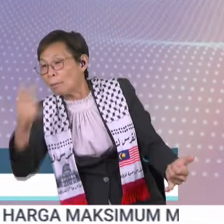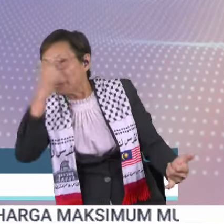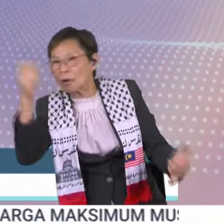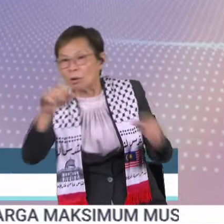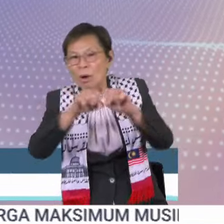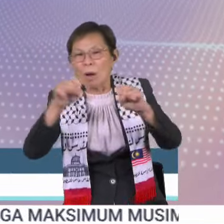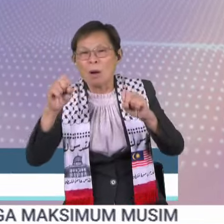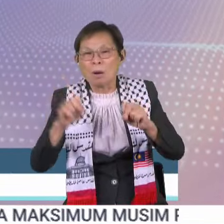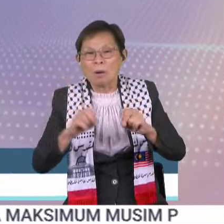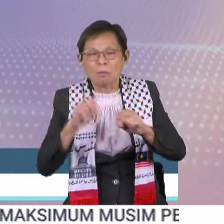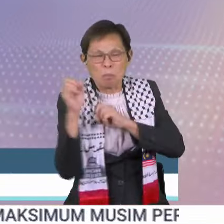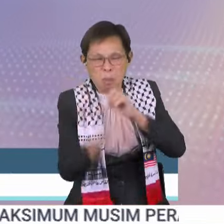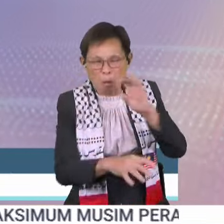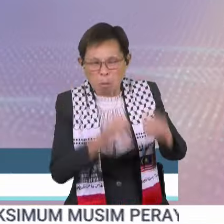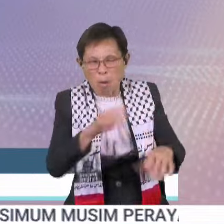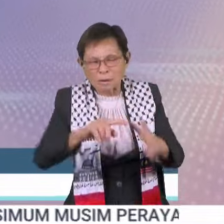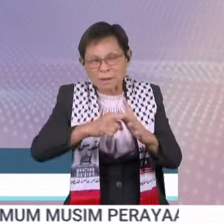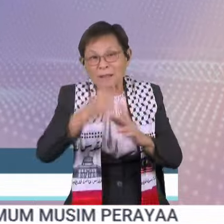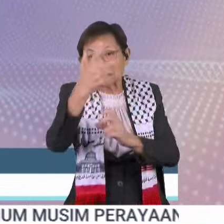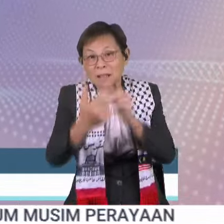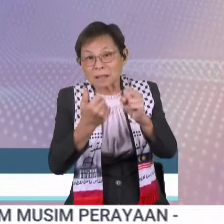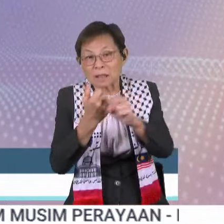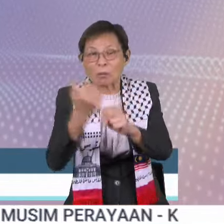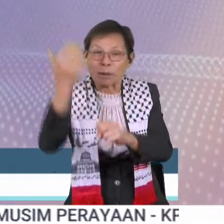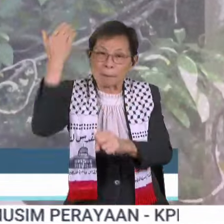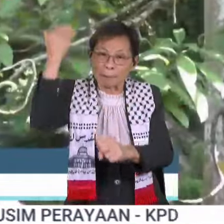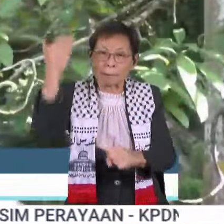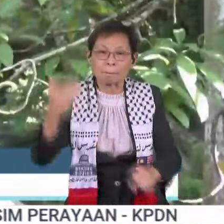akibat sisa buangan sejak 3 tahun lepas.